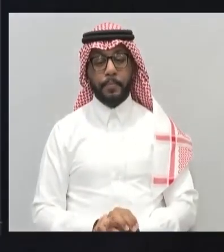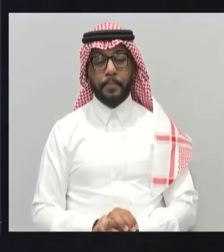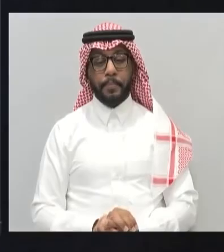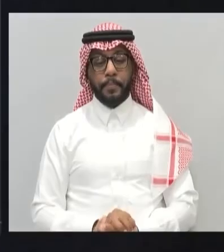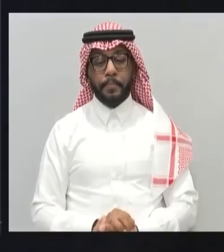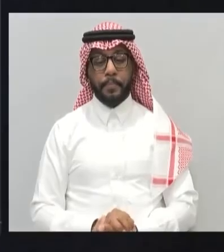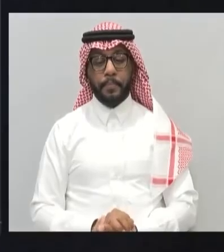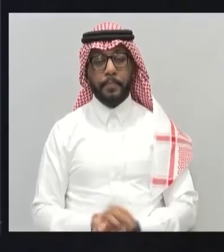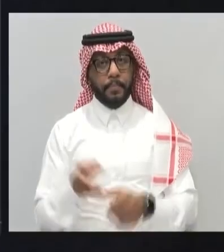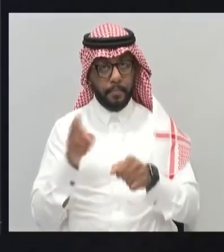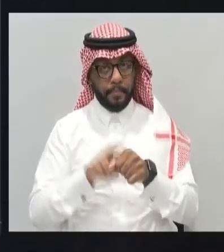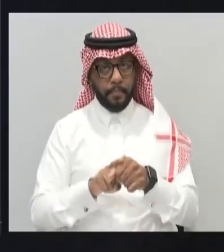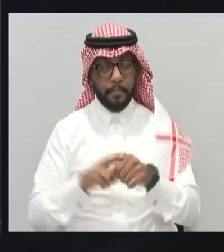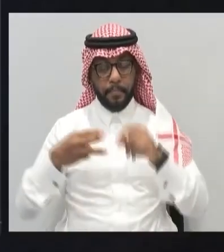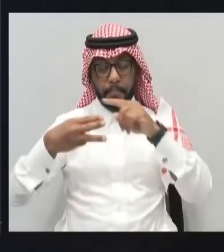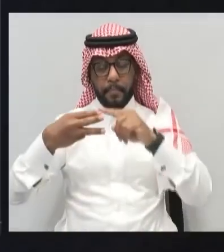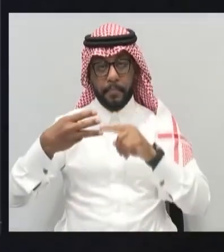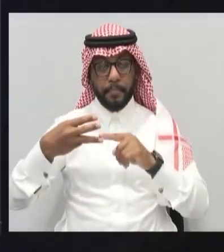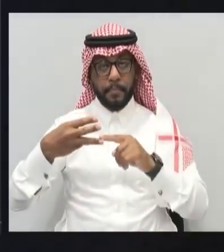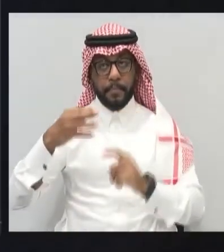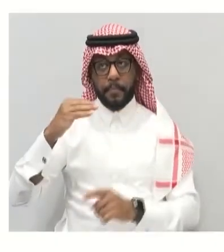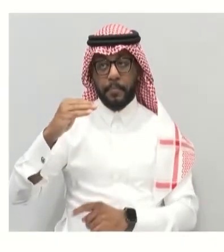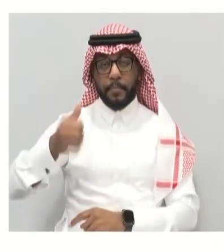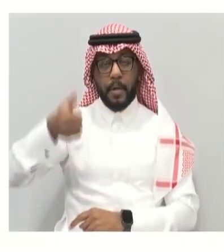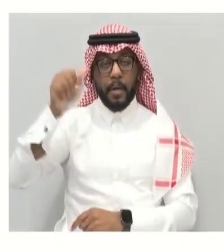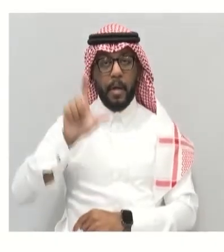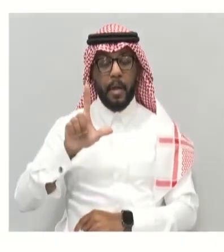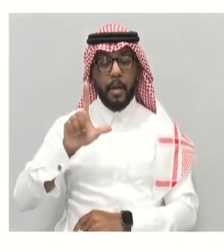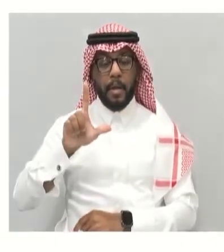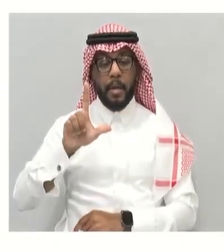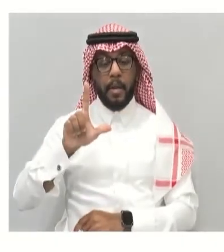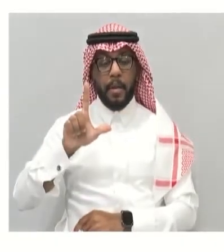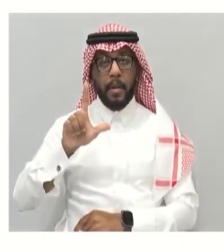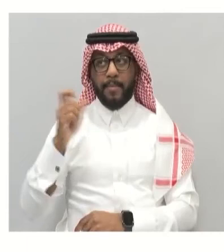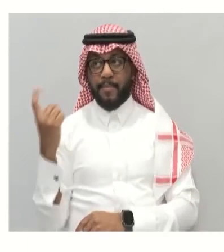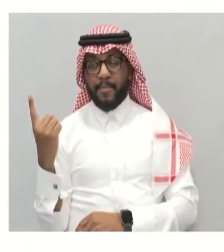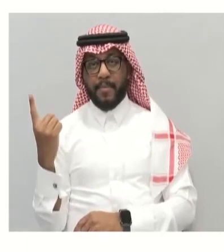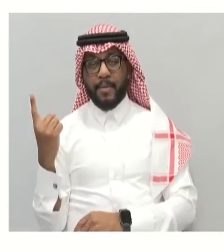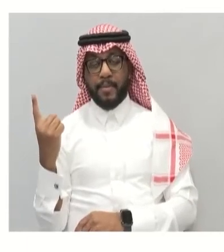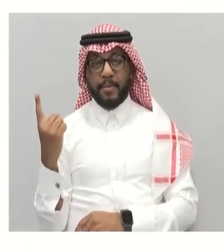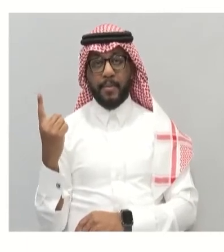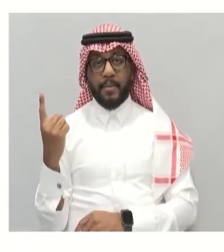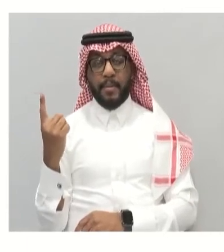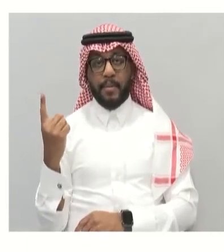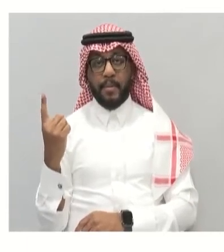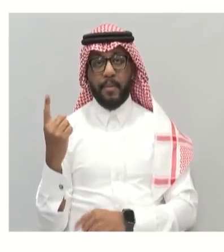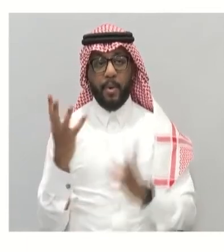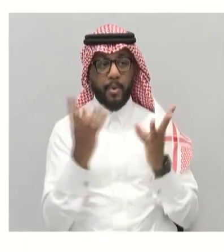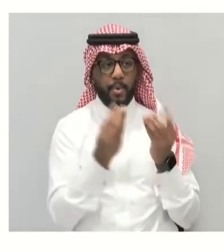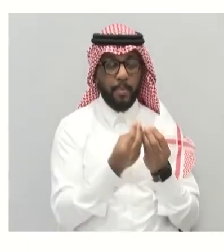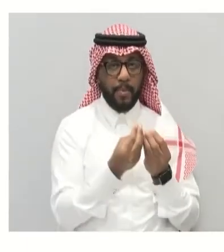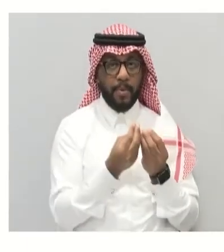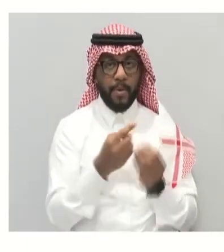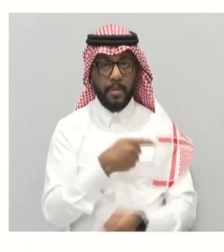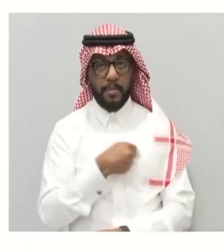جمله ان الحال تنقسم الى حال مفرده مثل غاديه و حال جمله هذه الجمله اما ان تكون جمله